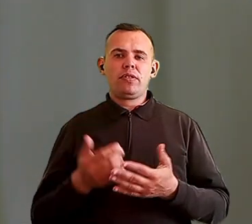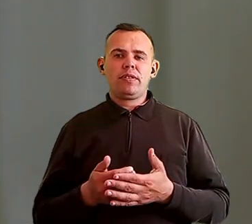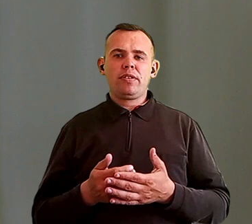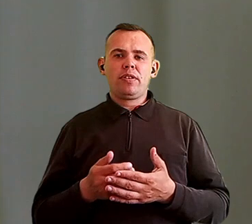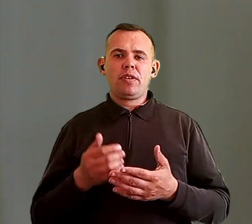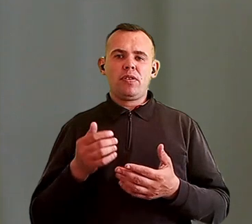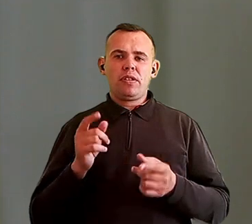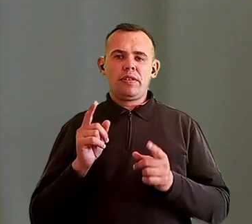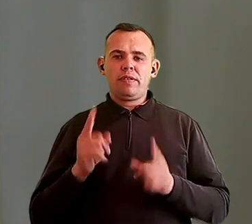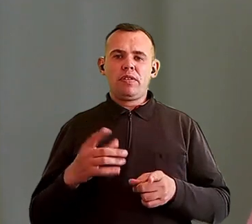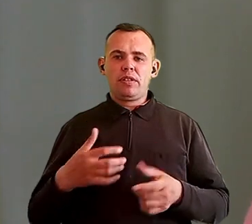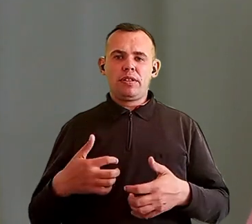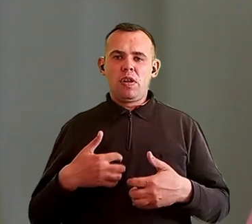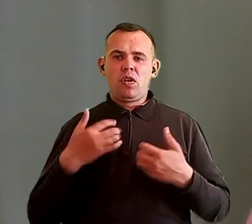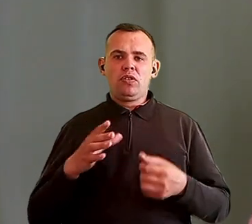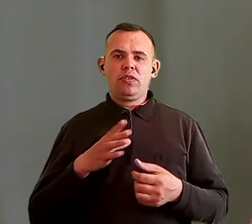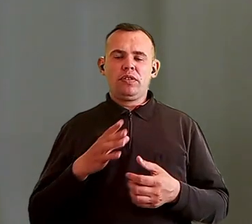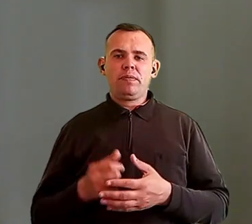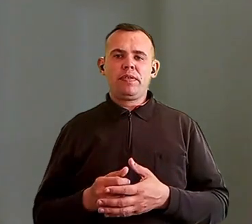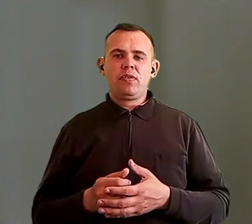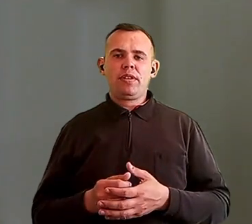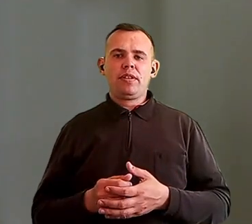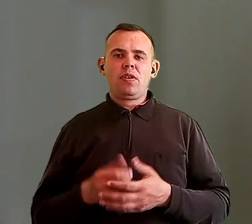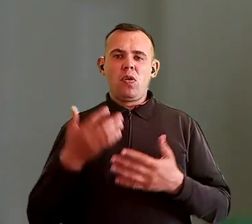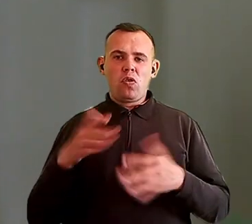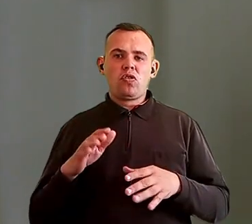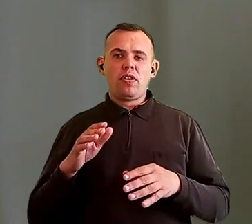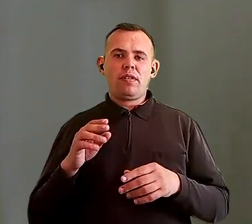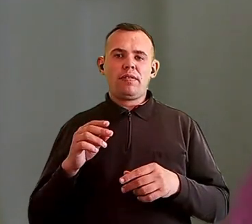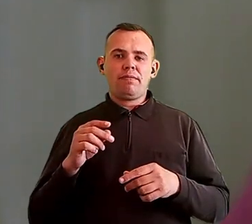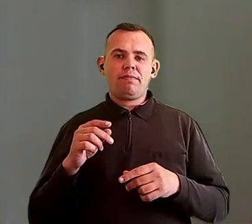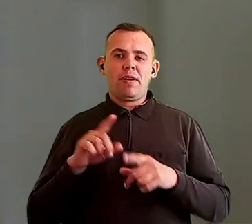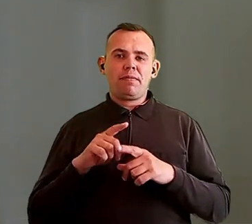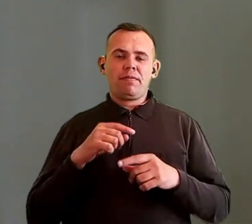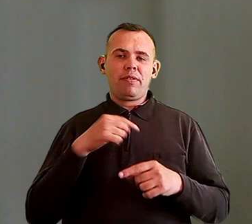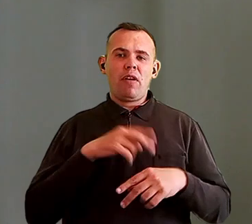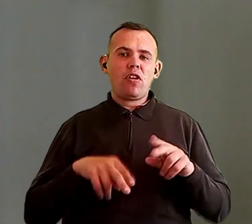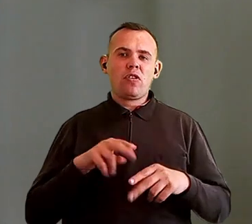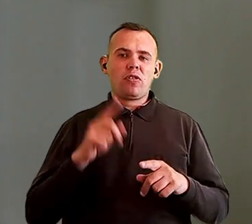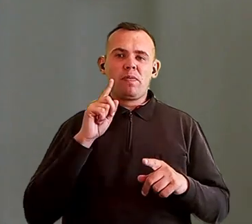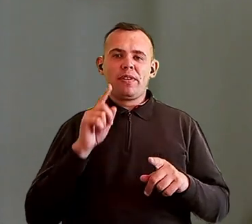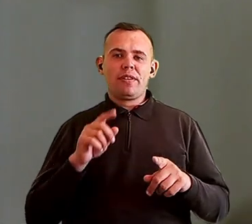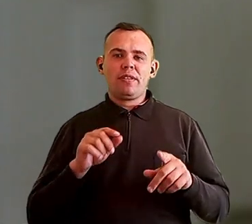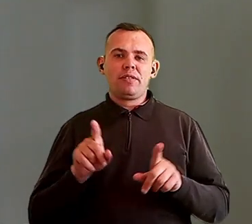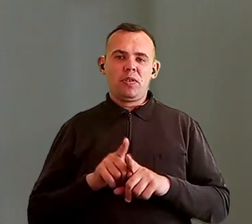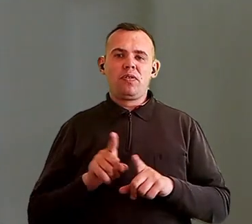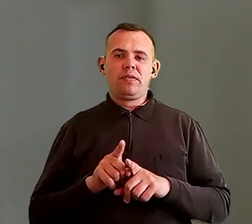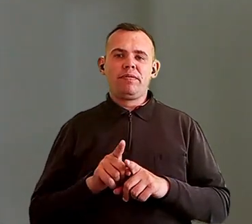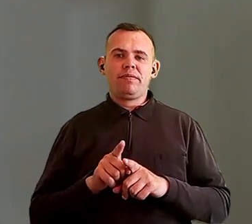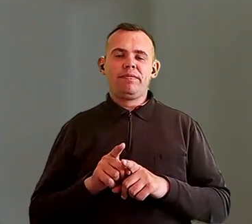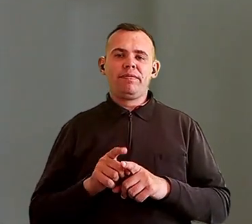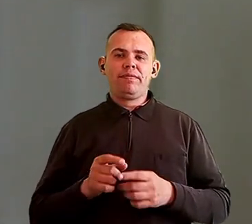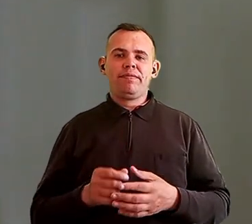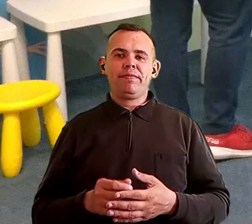спати. Принесли туди матрас, ну, вже облаштовували собі там спальну зону, скажімо так. Але дійсно це